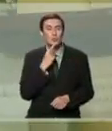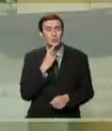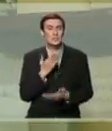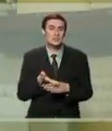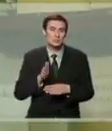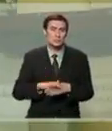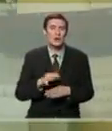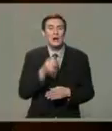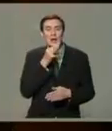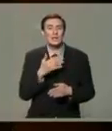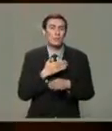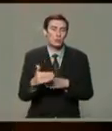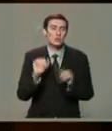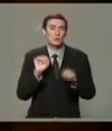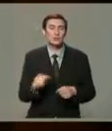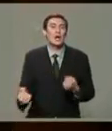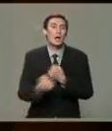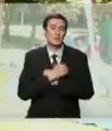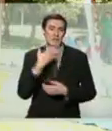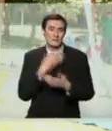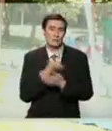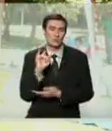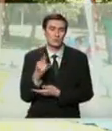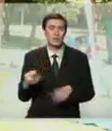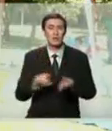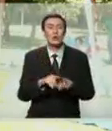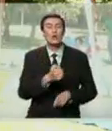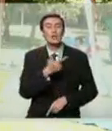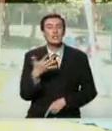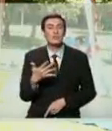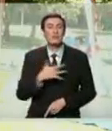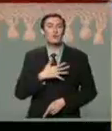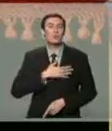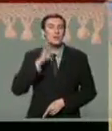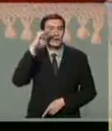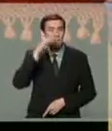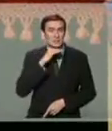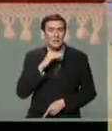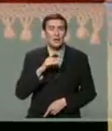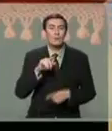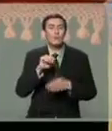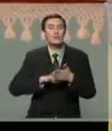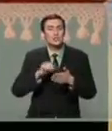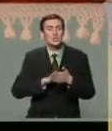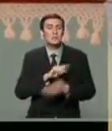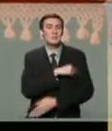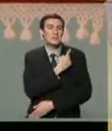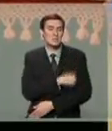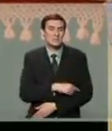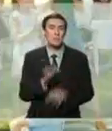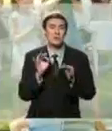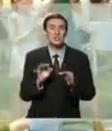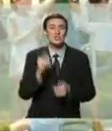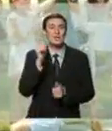трудности, рано или поздно он обнимет своего ребенка. Такое количество приемных родителей объясняется с медицинской точки зрения.